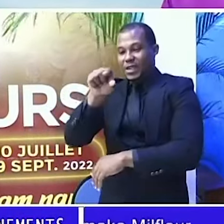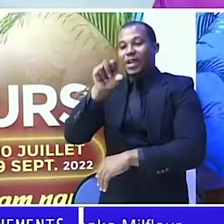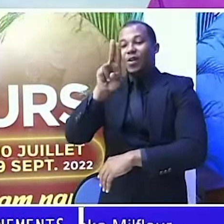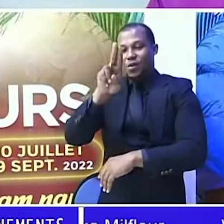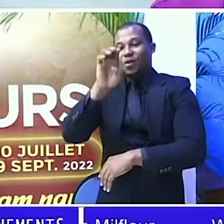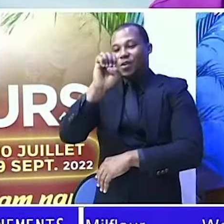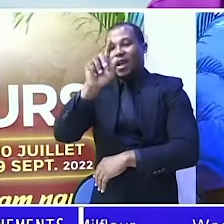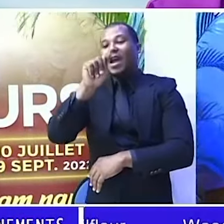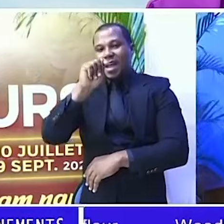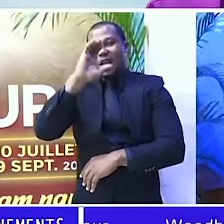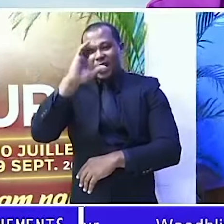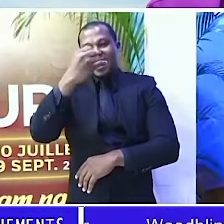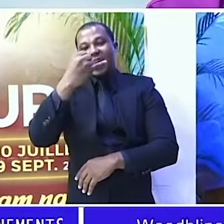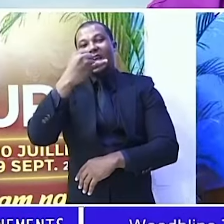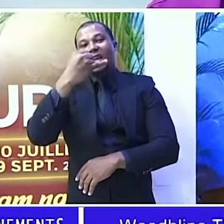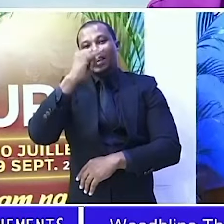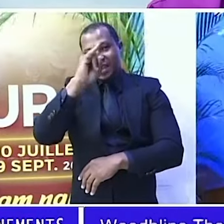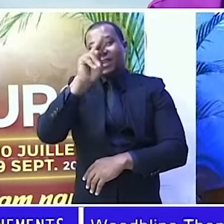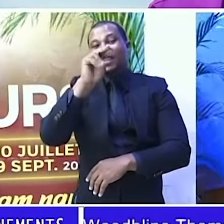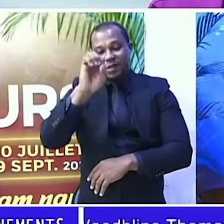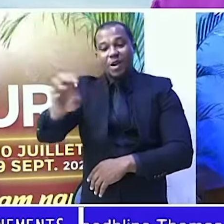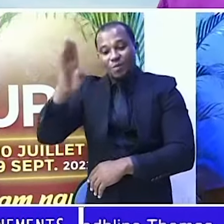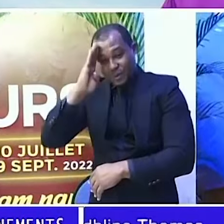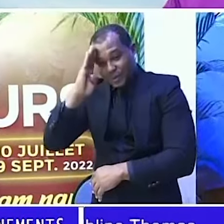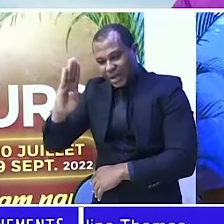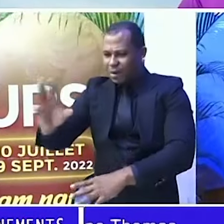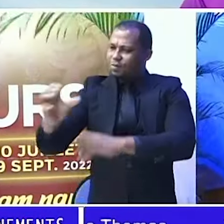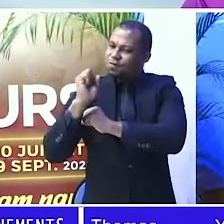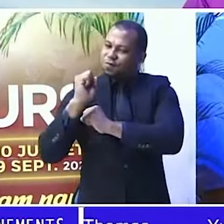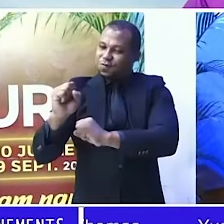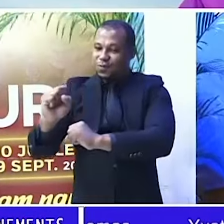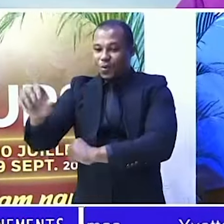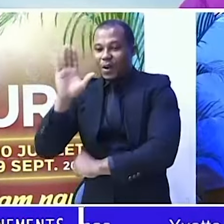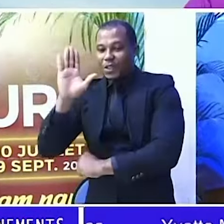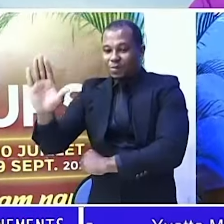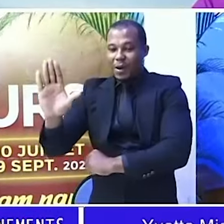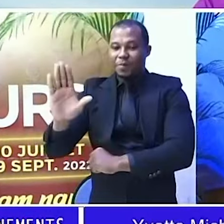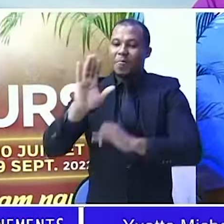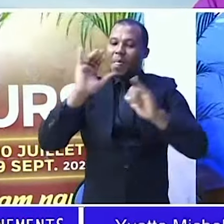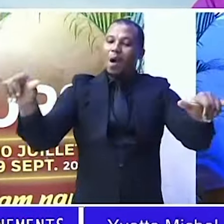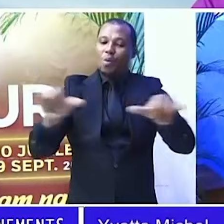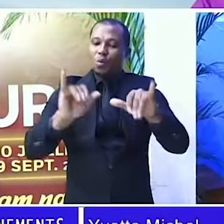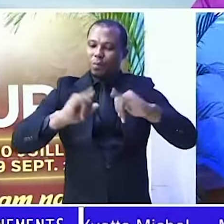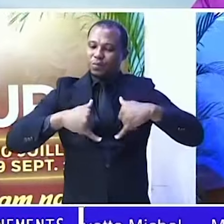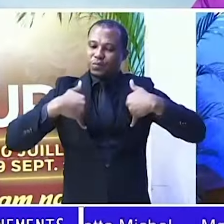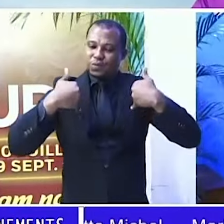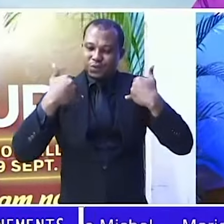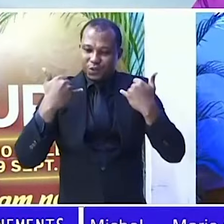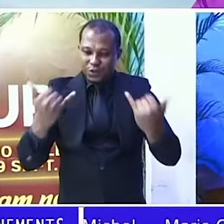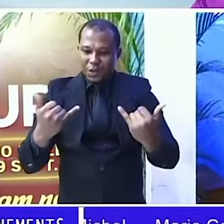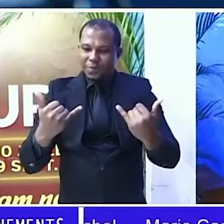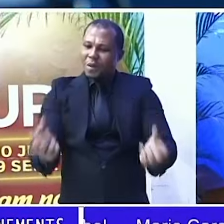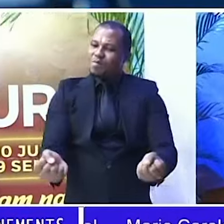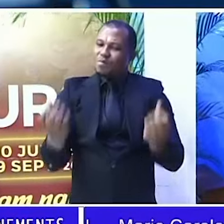pour moi, Getchi saluer, courage. Et comme jeune, depuis plusieurs